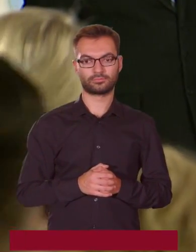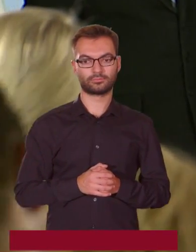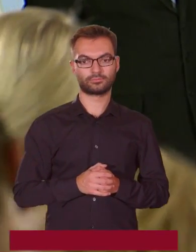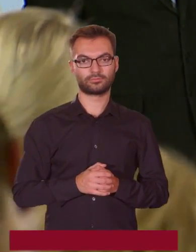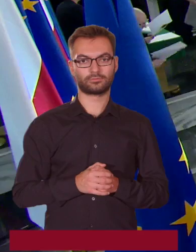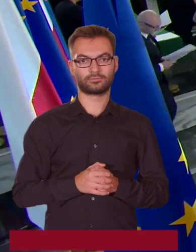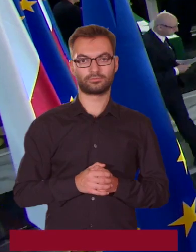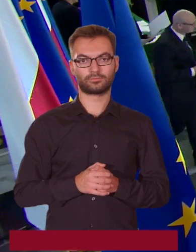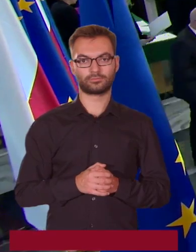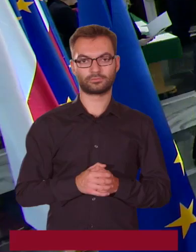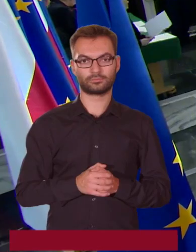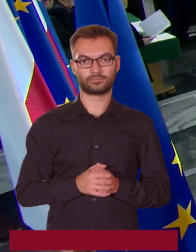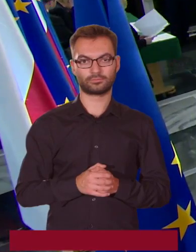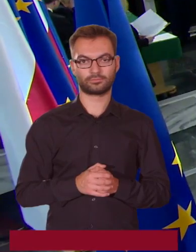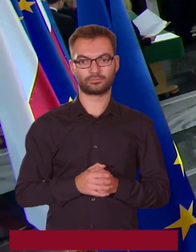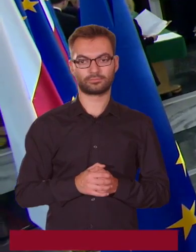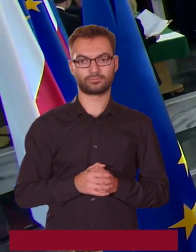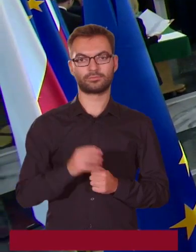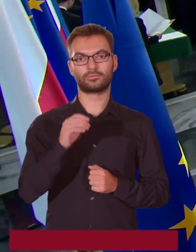Proszę panią Zofię Czernow.